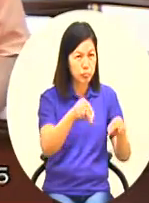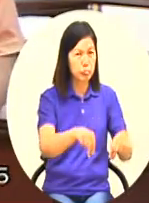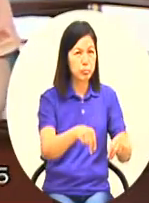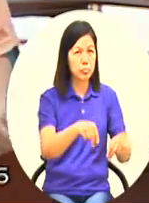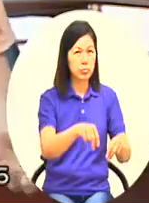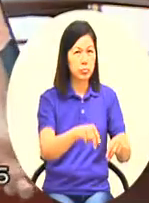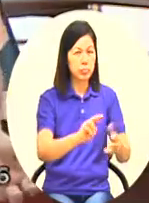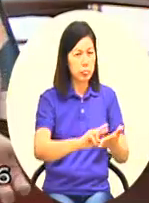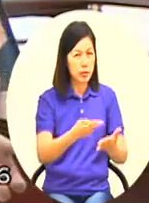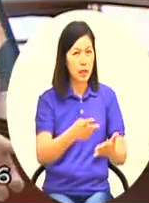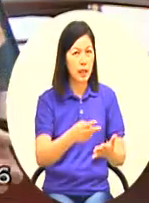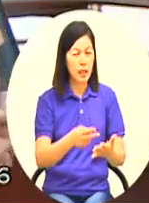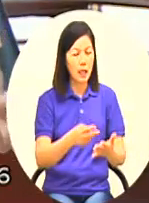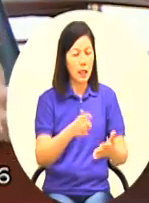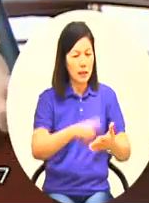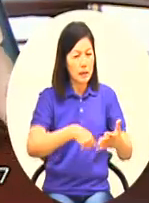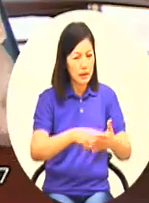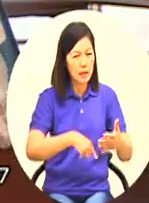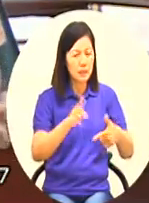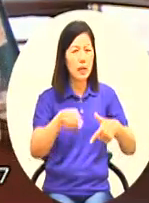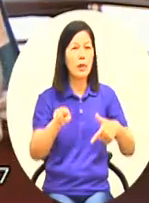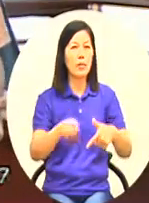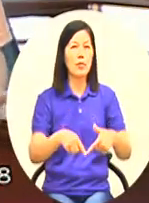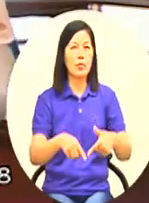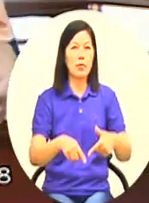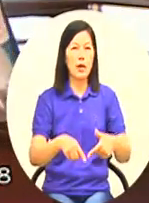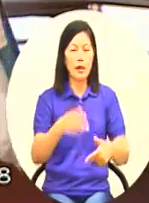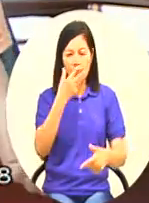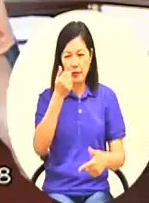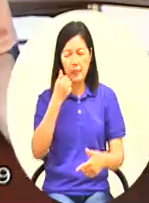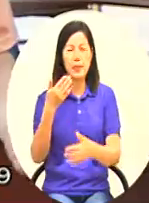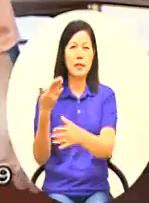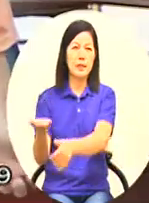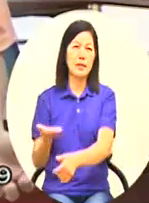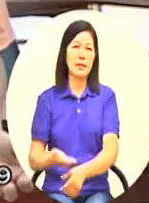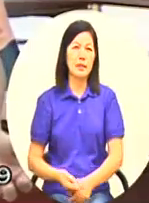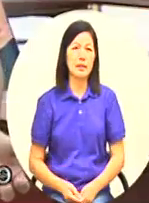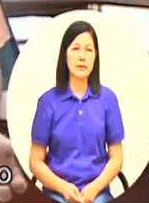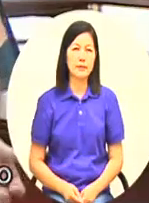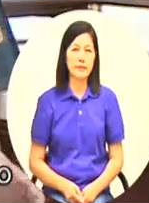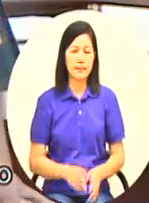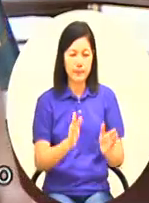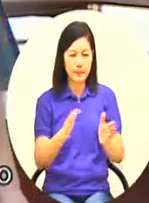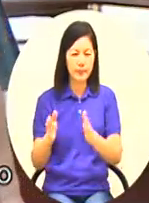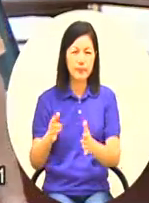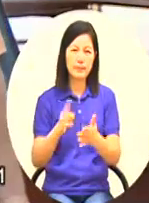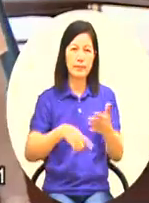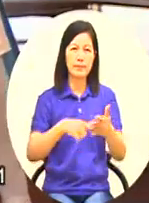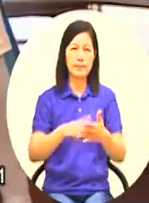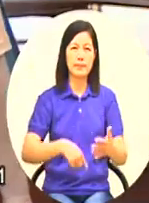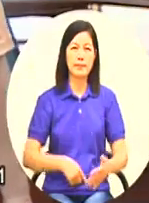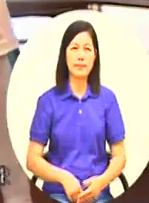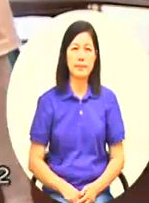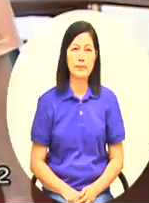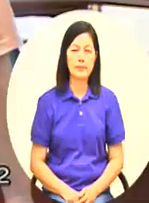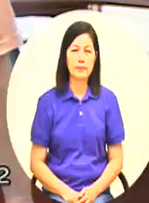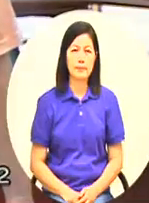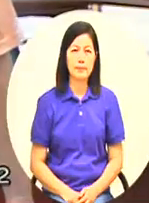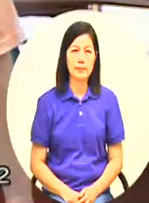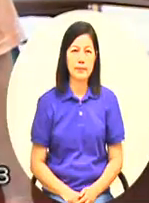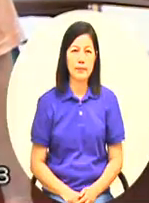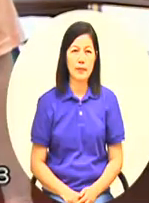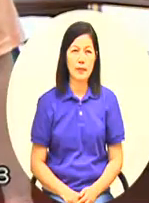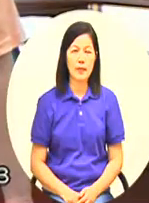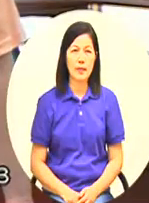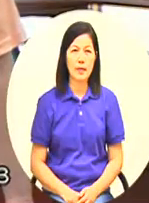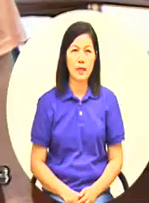就是可以去简化嘛，去隐蔽或者方便，对不对？就是安尼做些处理啊嘛。 吼、哦，这个我是讲由恁退，恁退